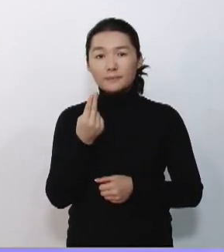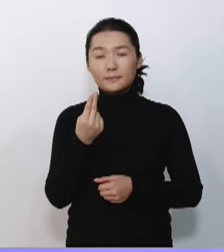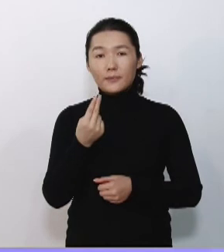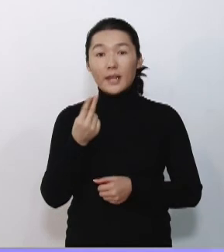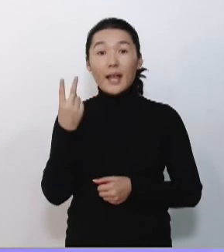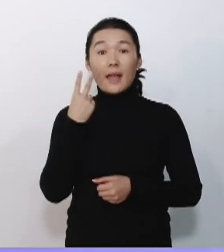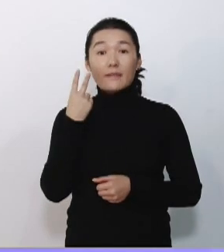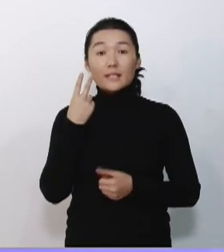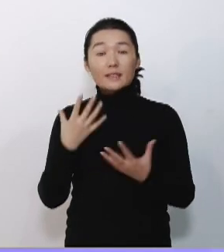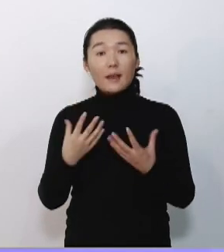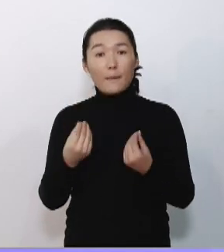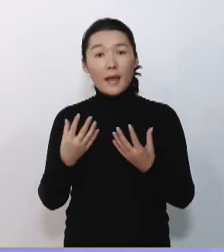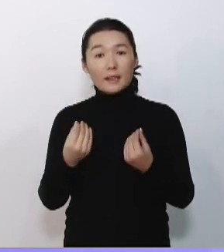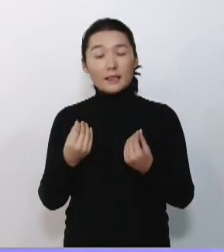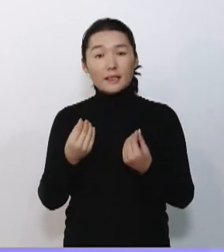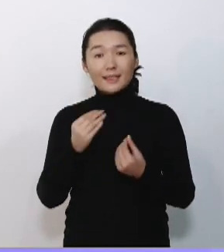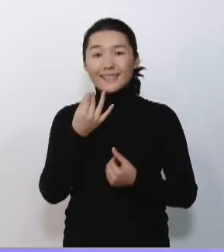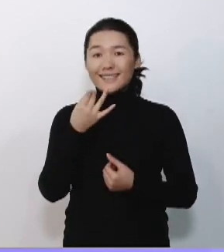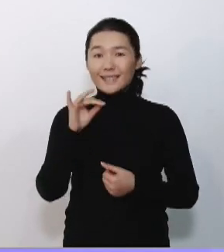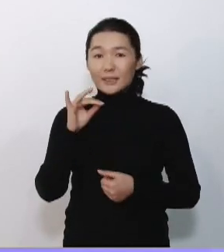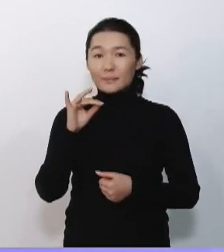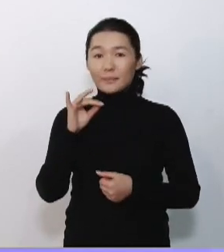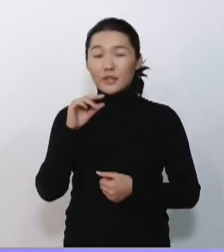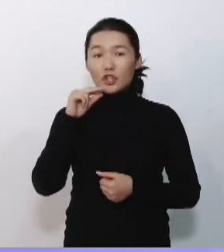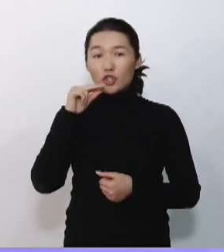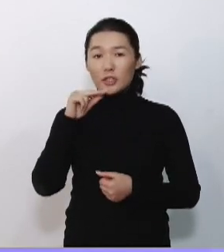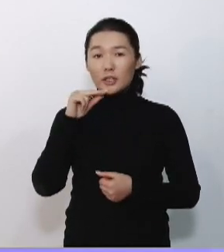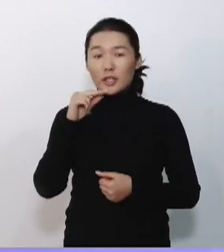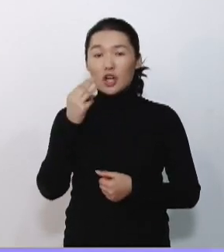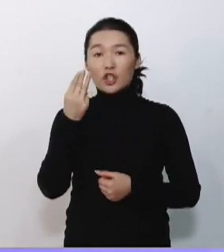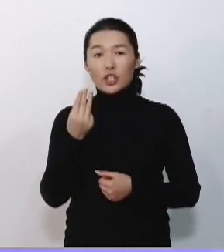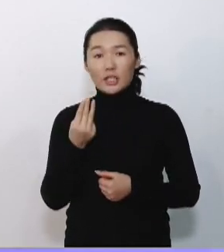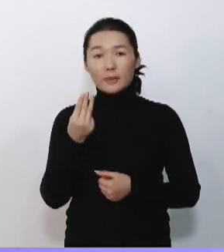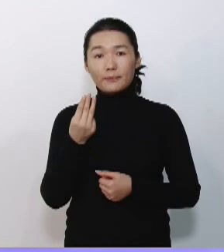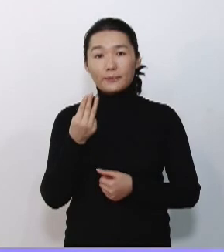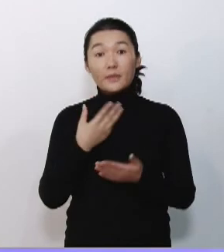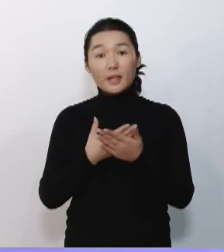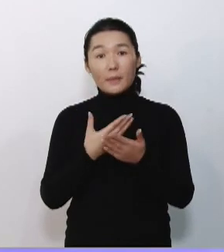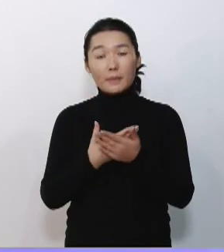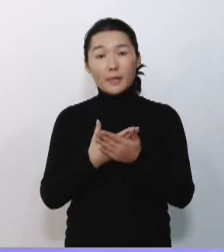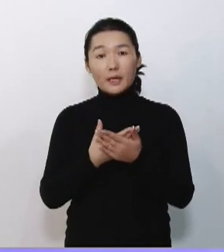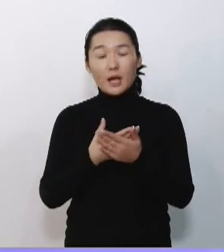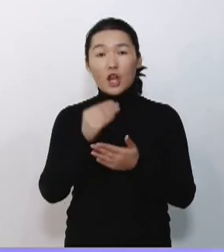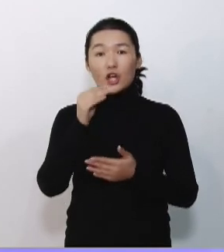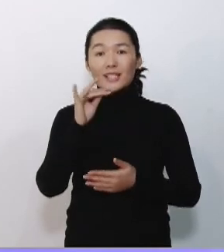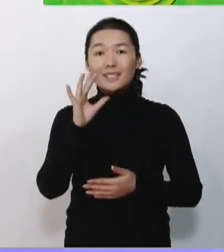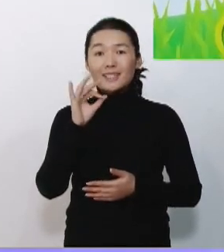И всегда мягкие И, Ч, Щ. Например, живот,